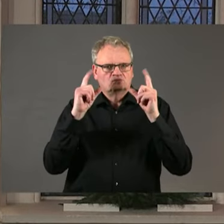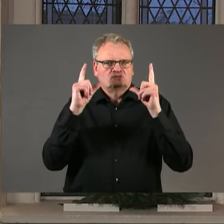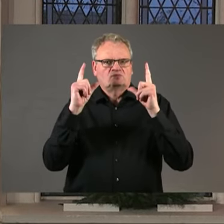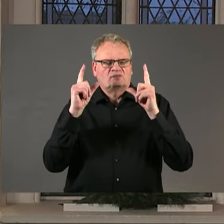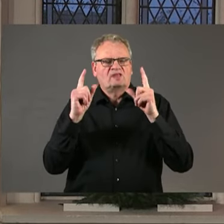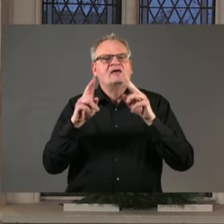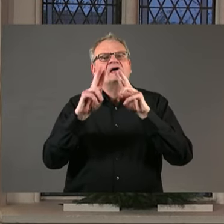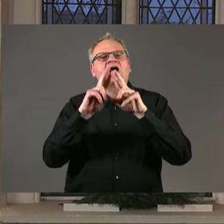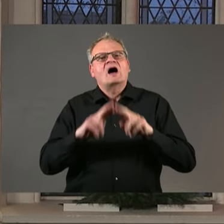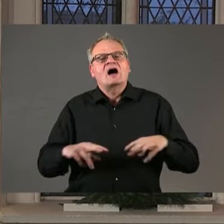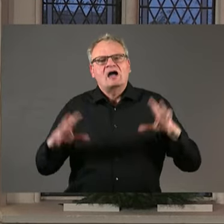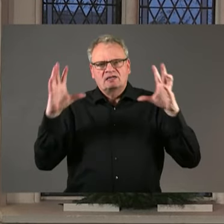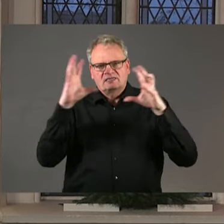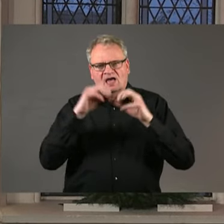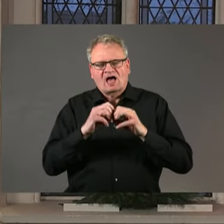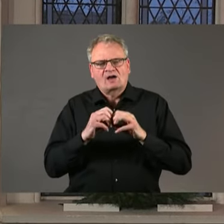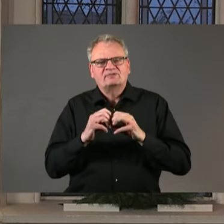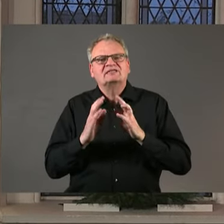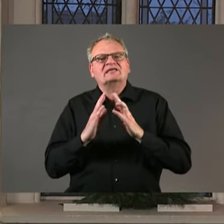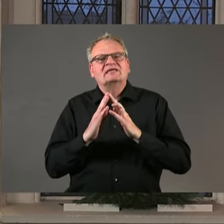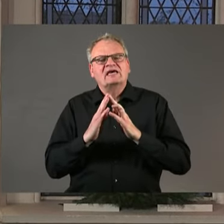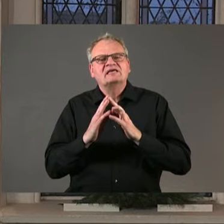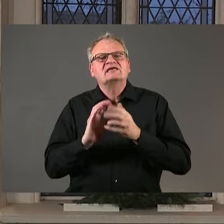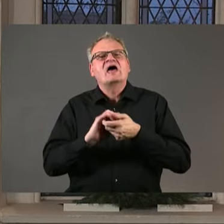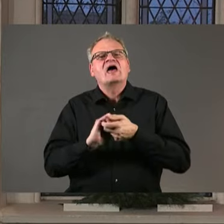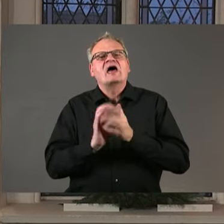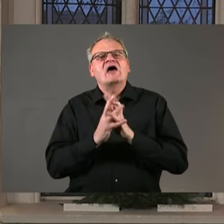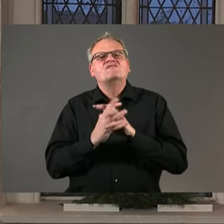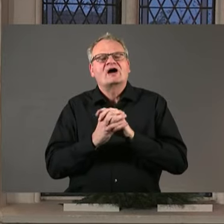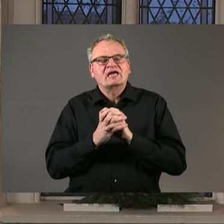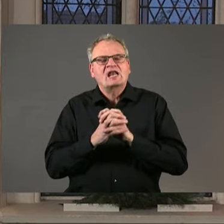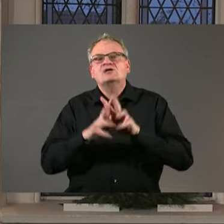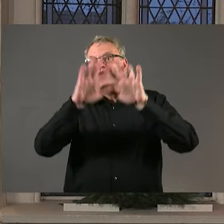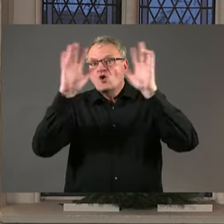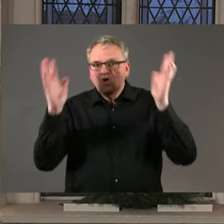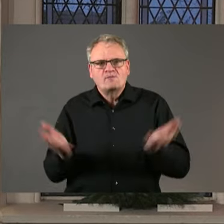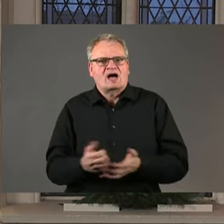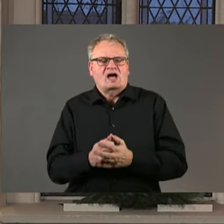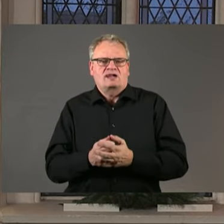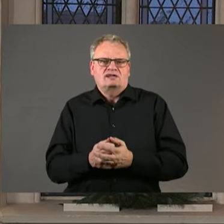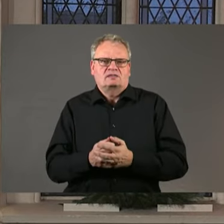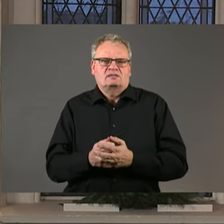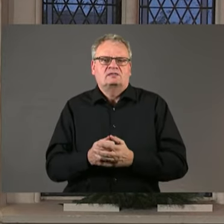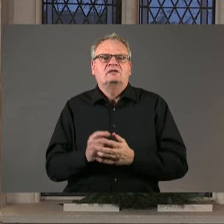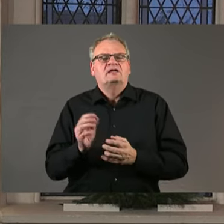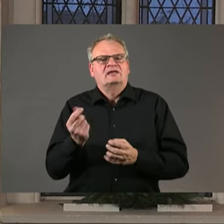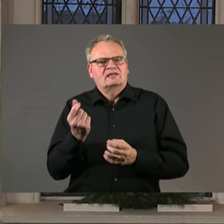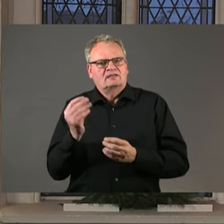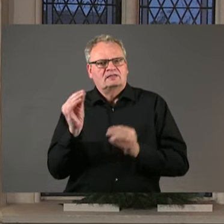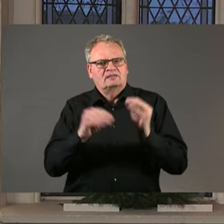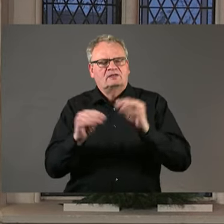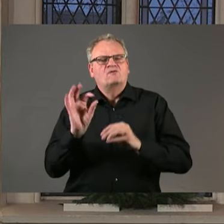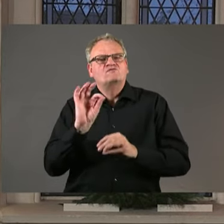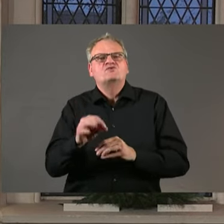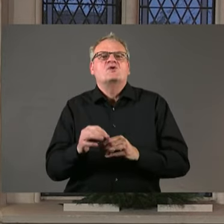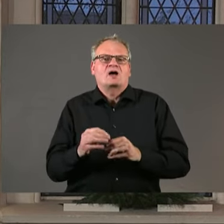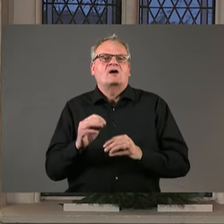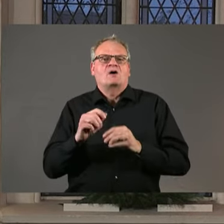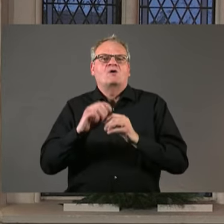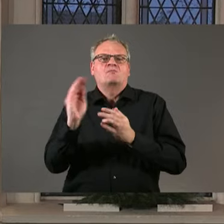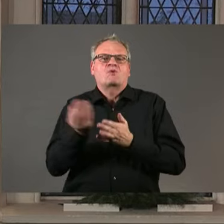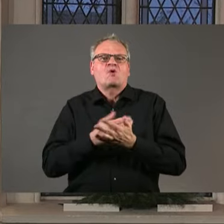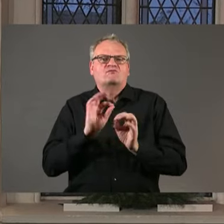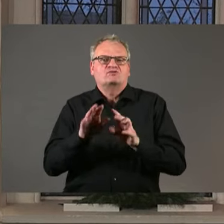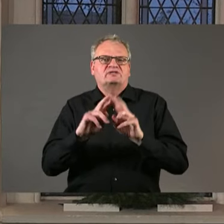allen evangelischen Kirchen die Kollekte für Brot für die Welt gesammelt. Natürlich auch hier bei uns, bei Lifeline.